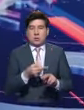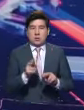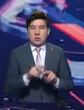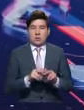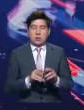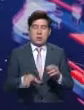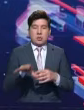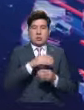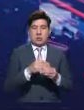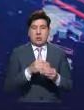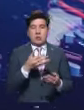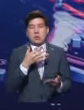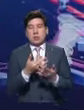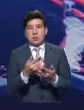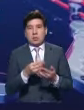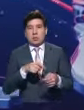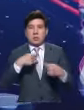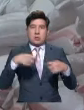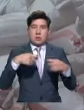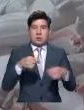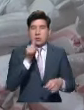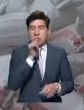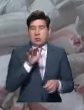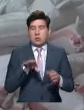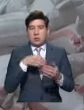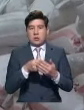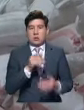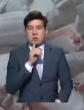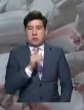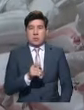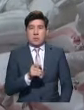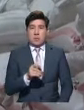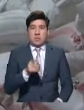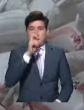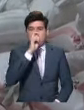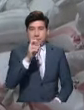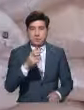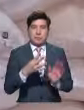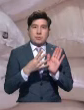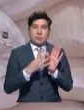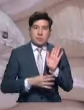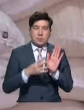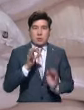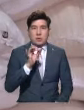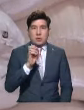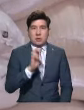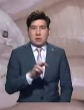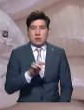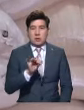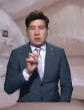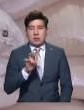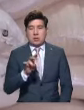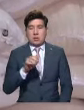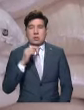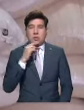өндірген қантты тиісті бағамен сата алмауына алып келді. Былтыр елімізге 290 мың тонна шекер импортталған, оның 200 мың тоннасы